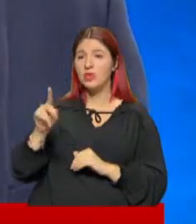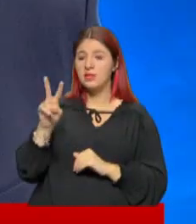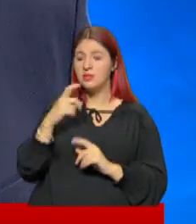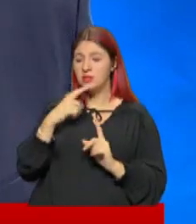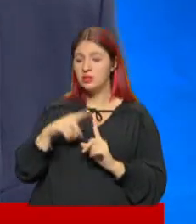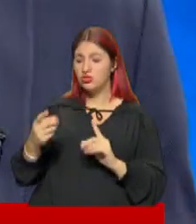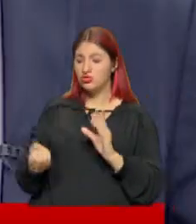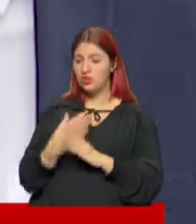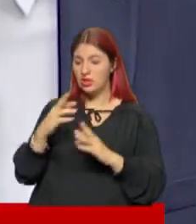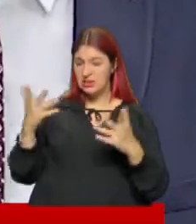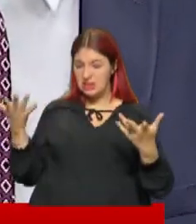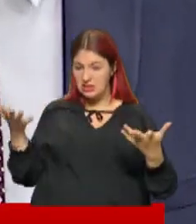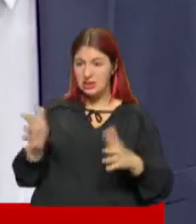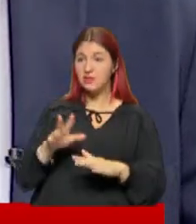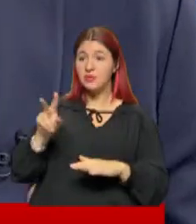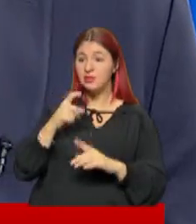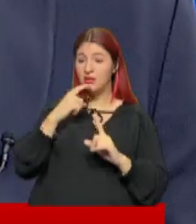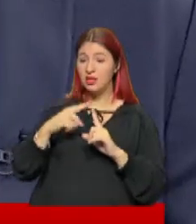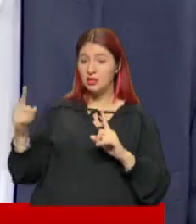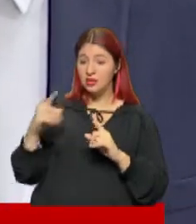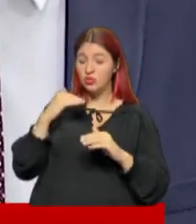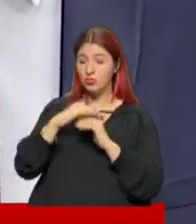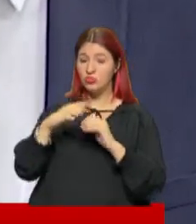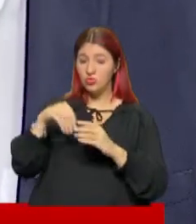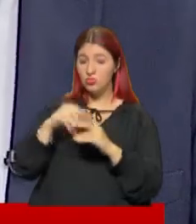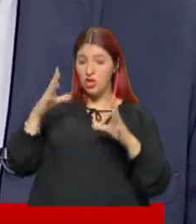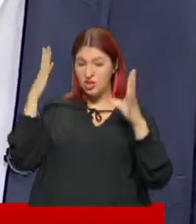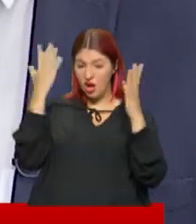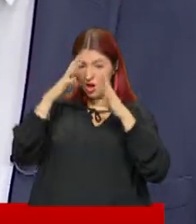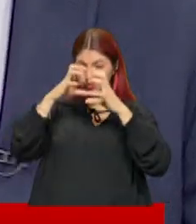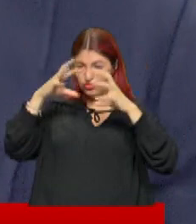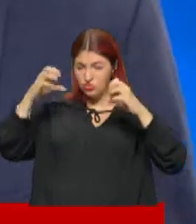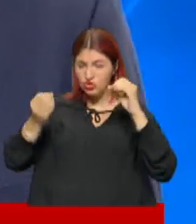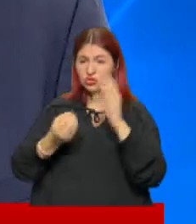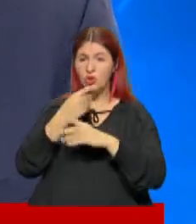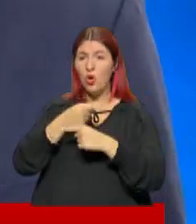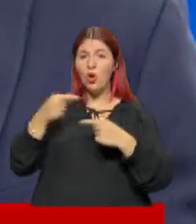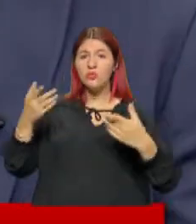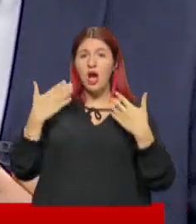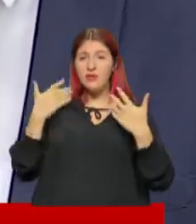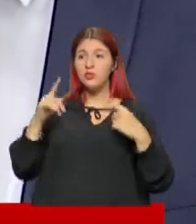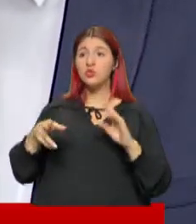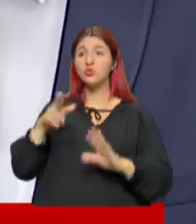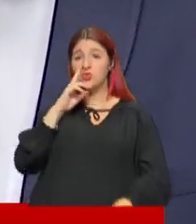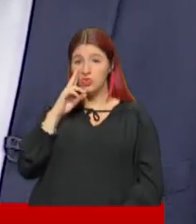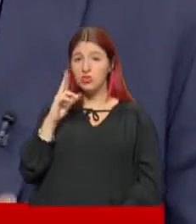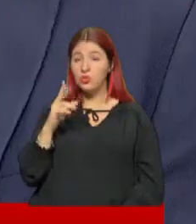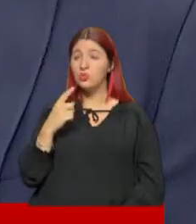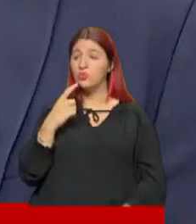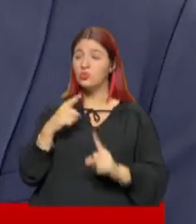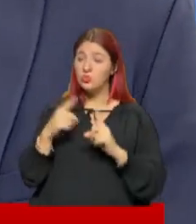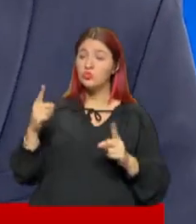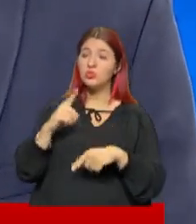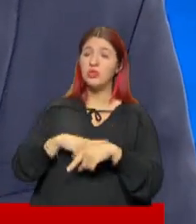20 yıldır yaratılan yıkım, 20 yıldır toplum üzerindeki bu kara bulutların yarattığı olumsuz atmosfer ve bunun sonuçları uzun